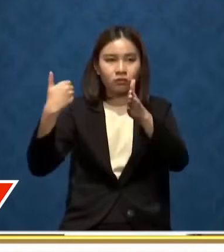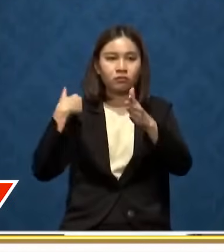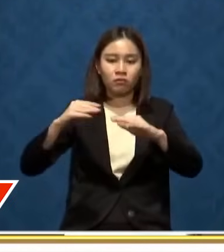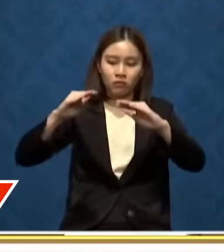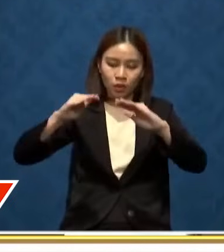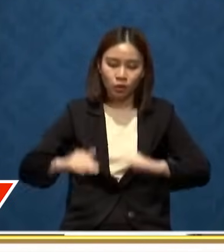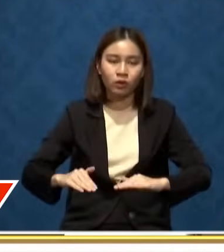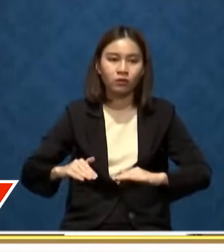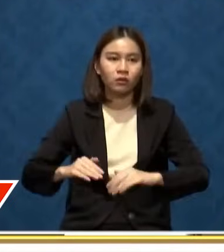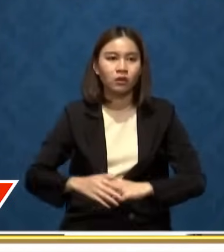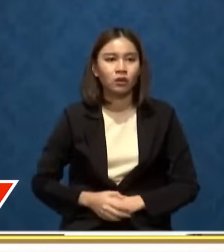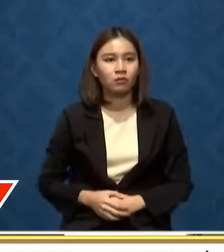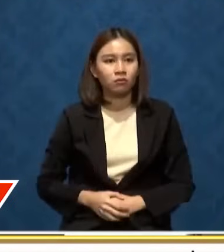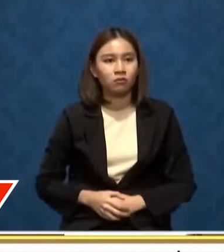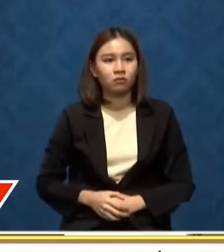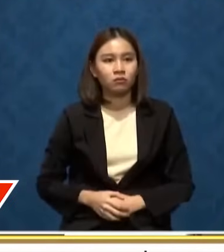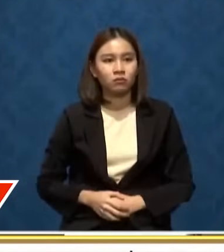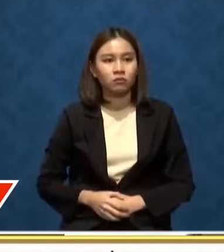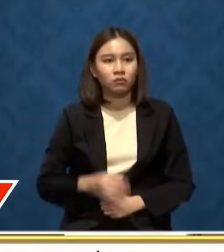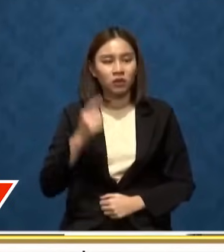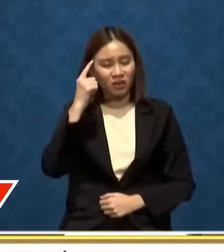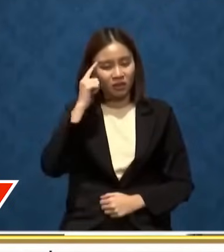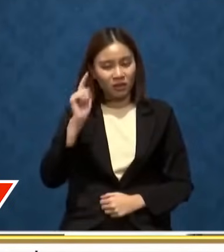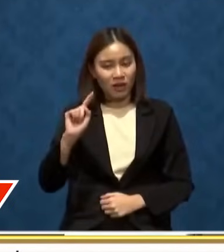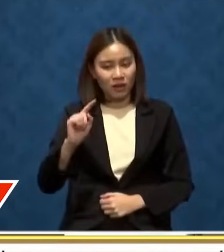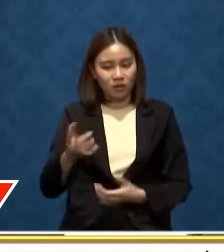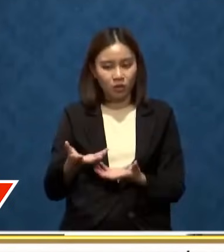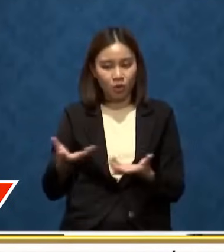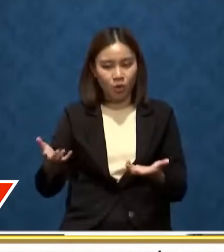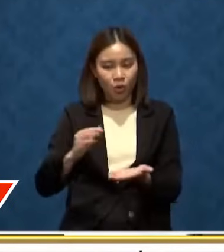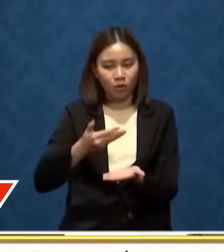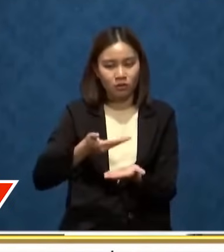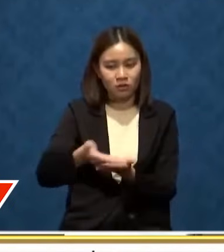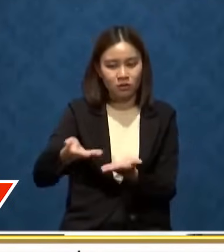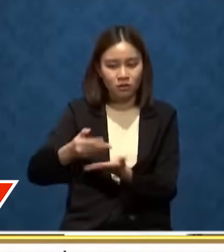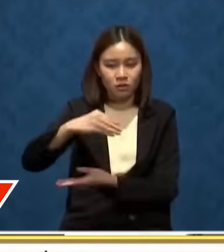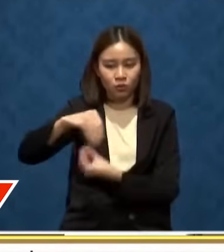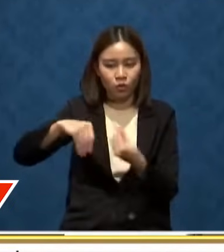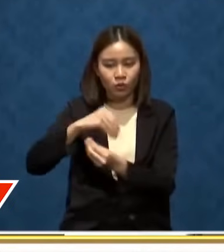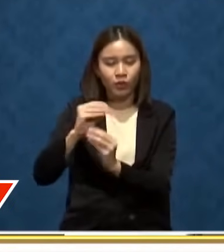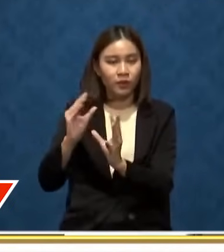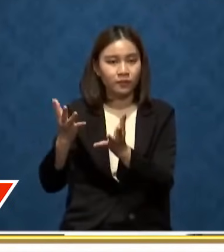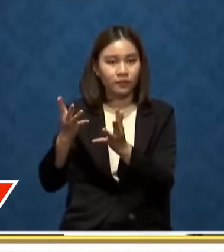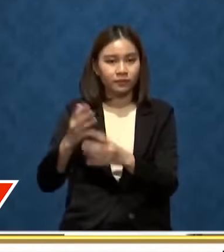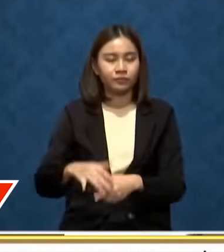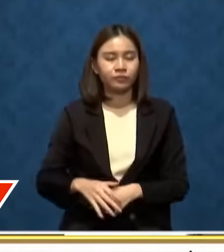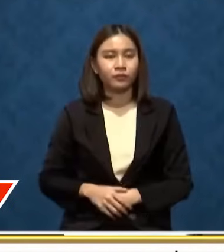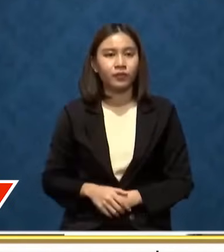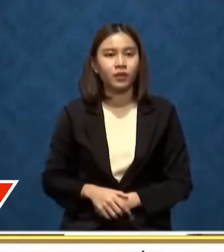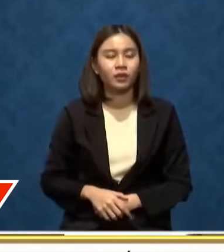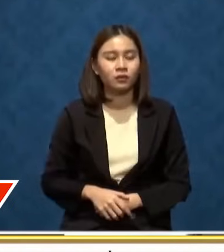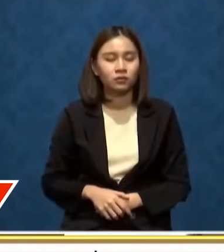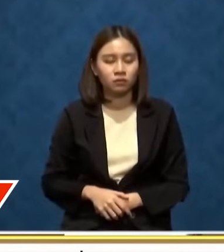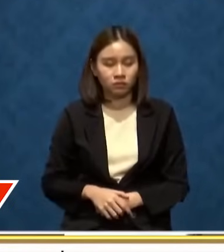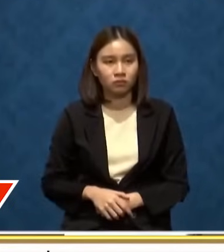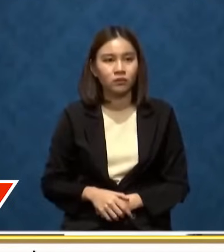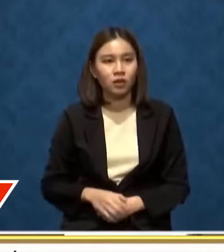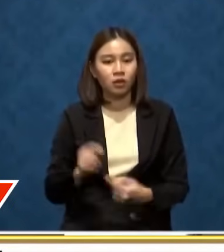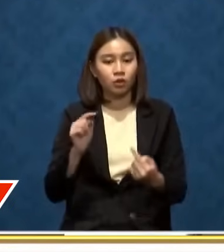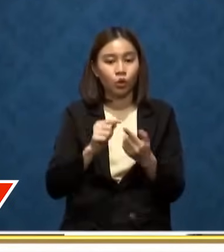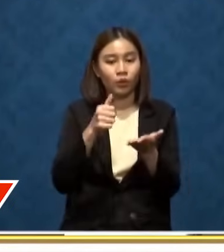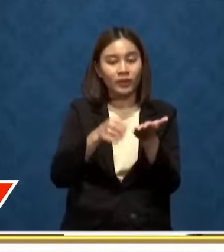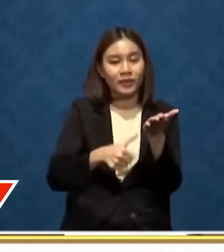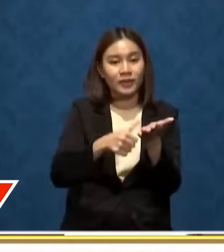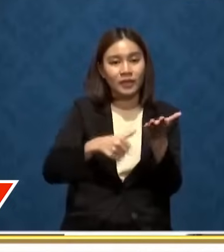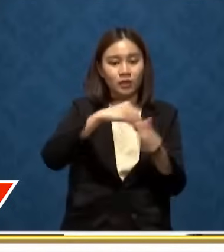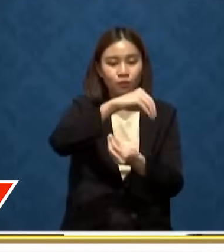ดลงจึงไม่น่าจะเป็นการนำเงินไปซื้อสินทรัพย์ที่ไม่หมุนเวียนนะคะส่วนในหมวดของหนี้สิน